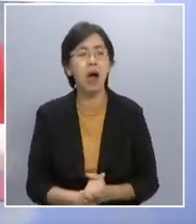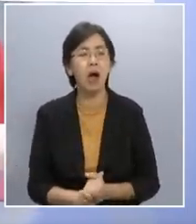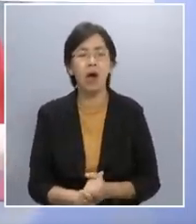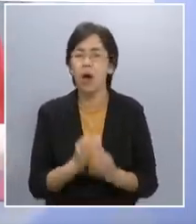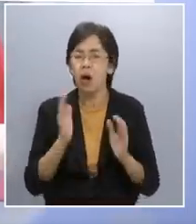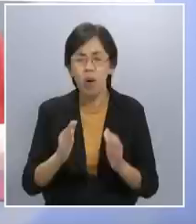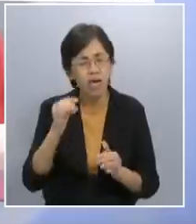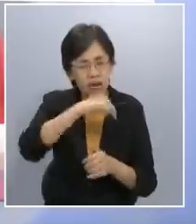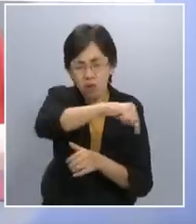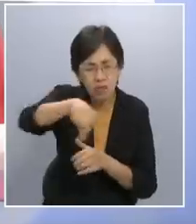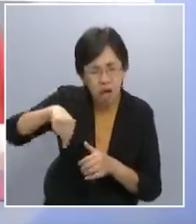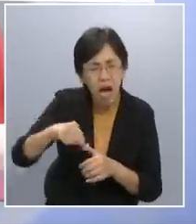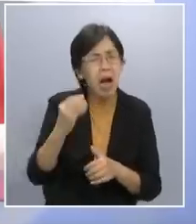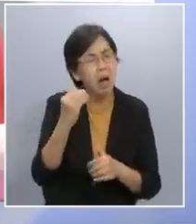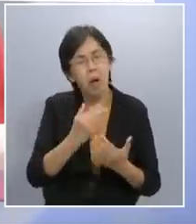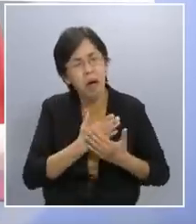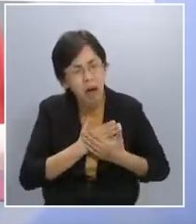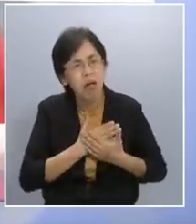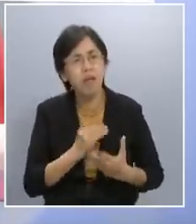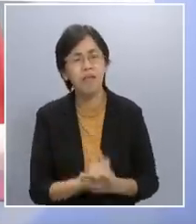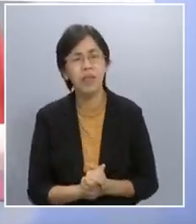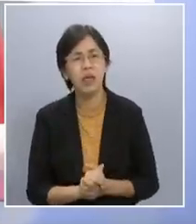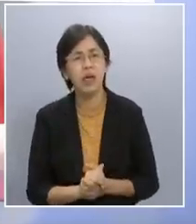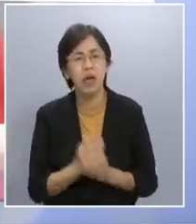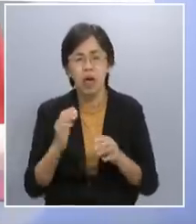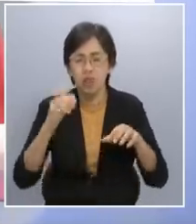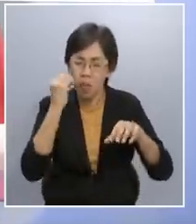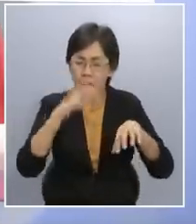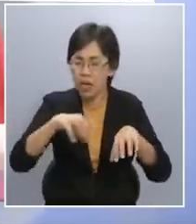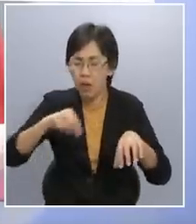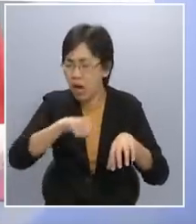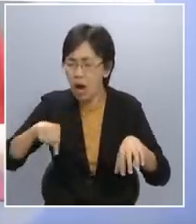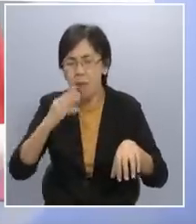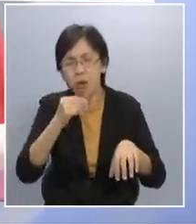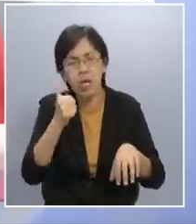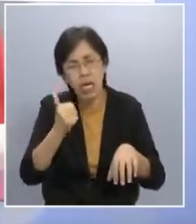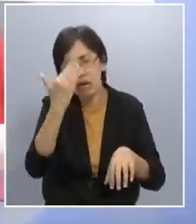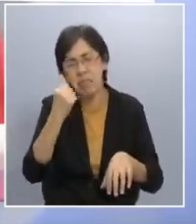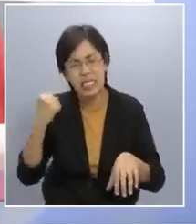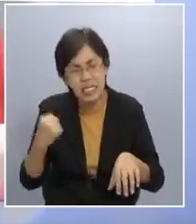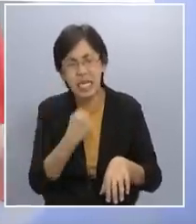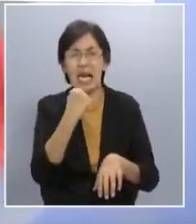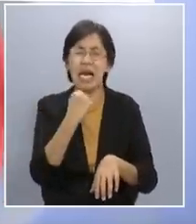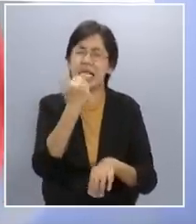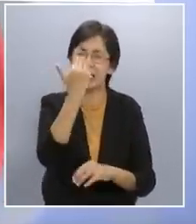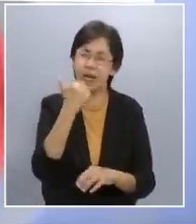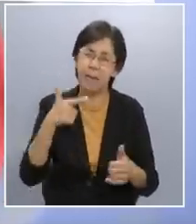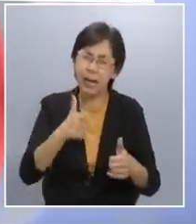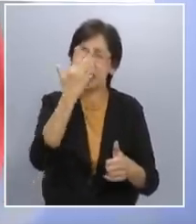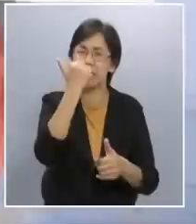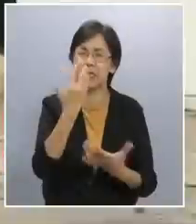คนเพื่อนบ้านพูดเป็นเสียงเดียวกันว่าเสียดายทำไมเป็นอย่างนี้ไปได้ยายก็ว่า